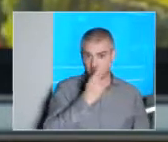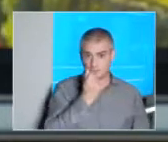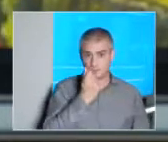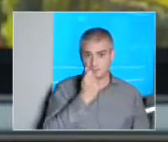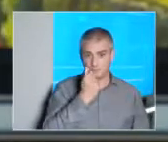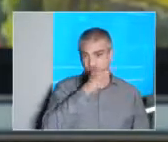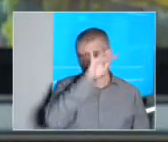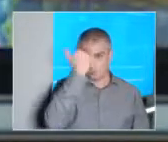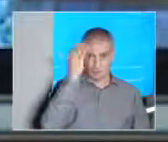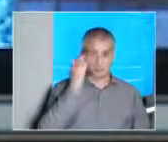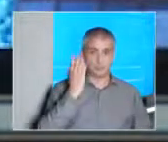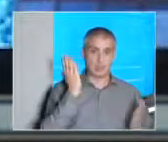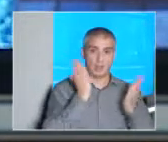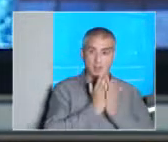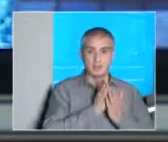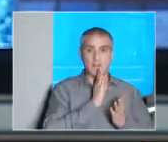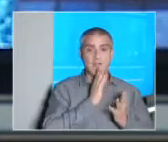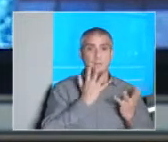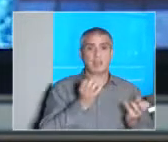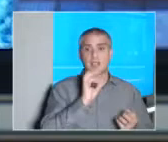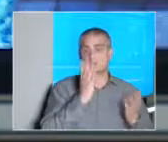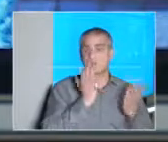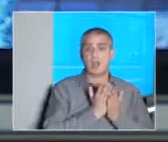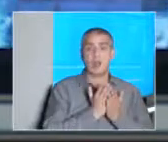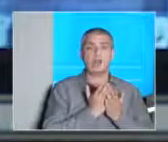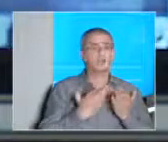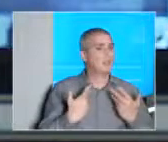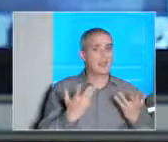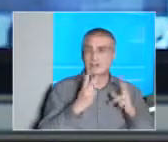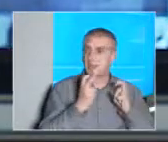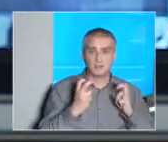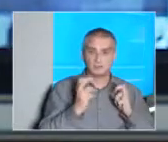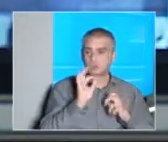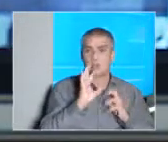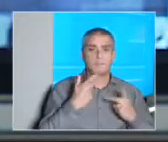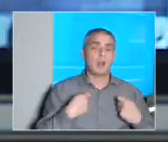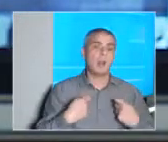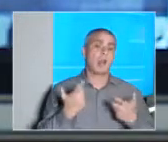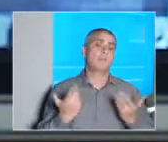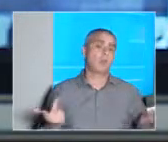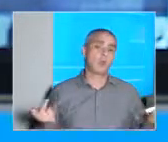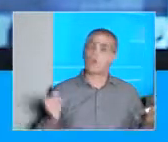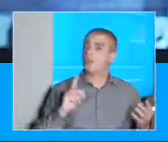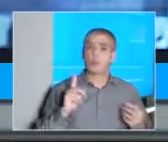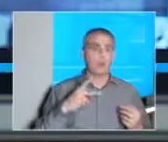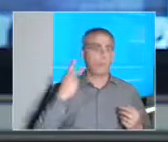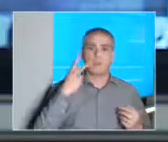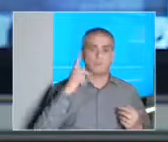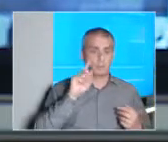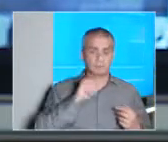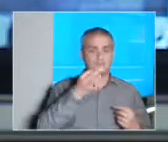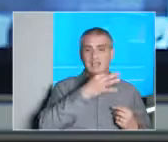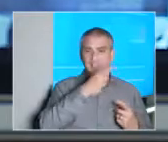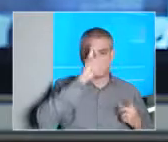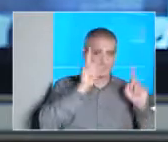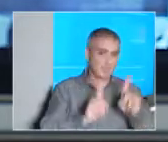המחירים המופקעים של אילת, ועם בעיית האטרקציות של אילת, אין לעיר שלך מה למכור, לא מול פפוס ולא מול קרטים